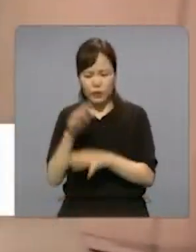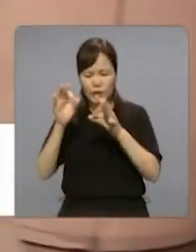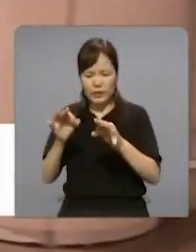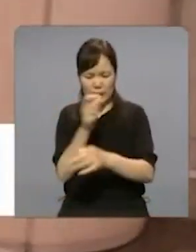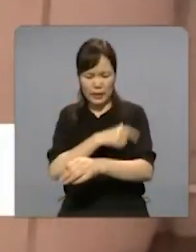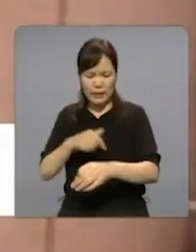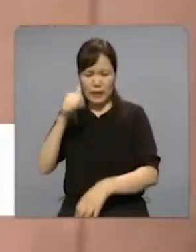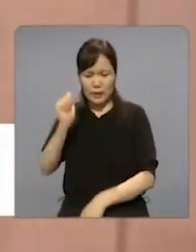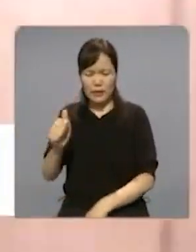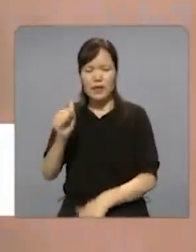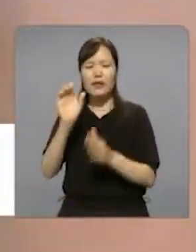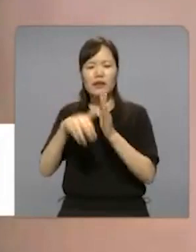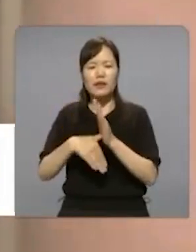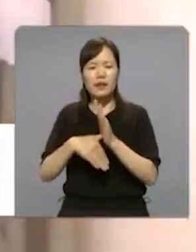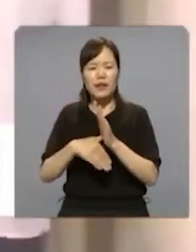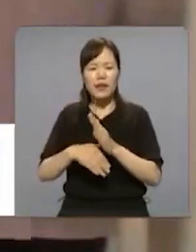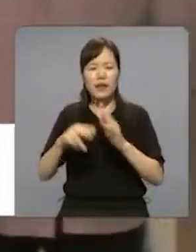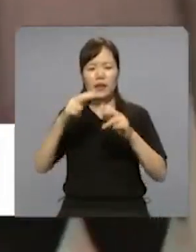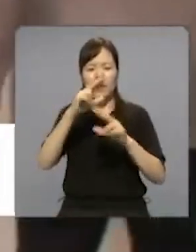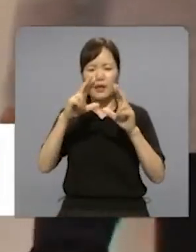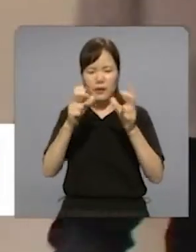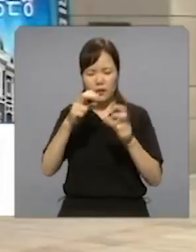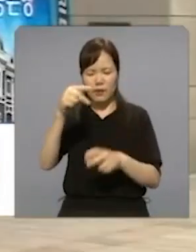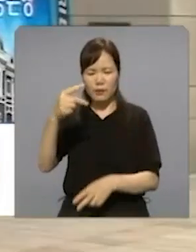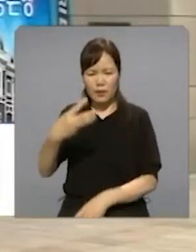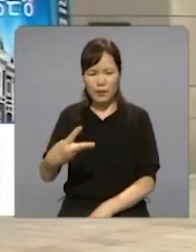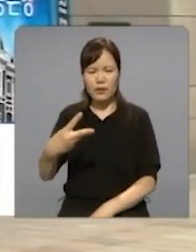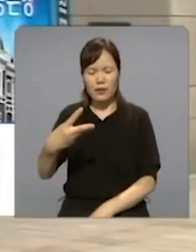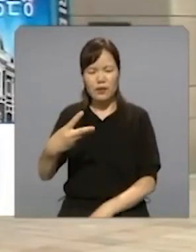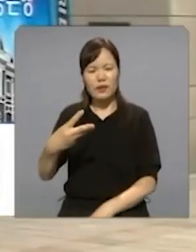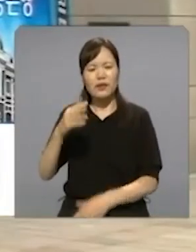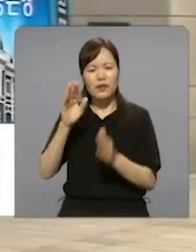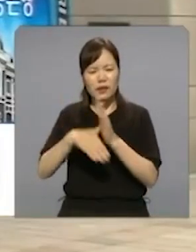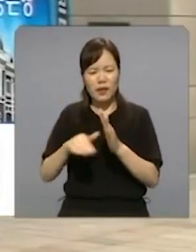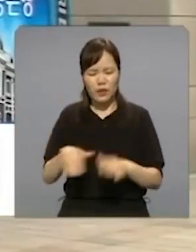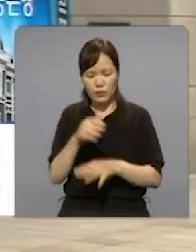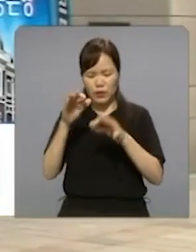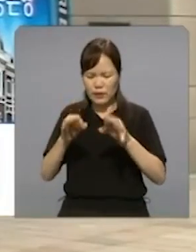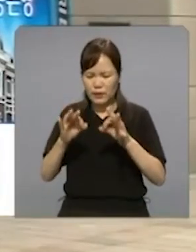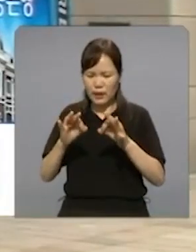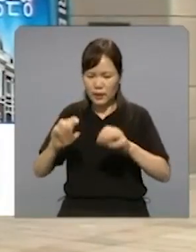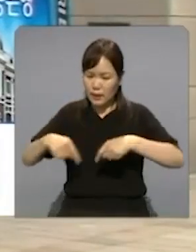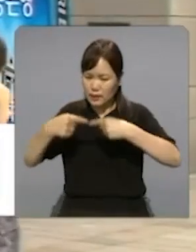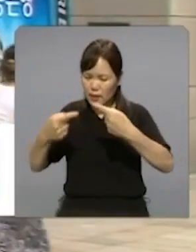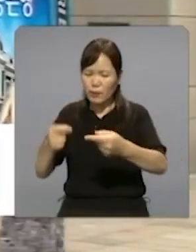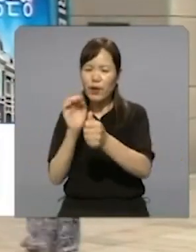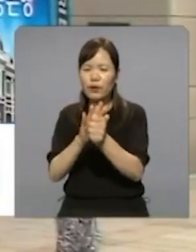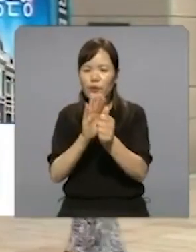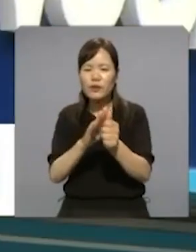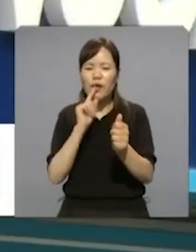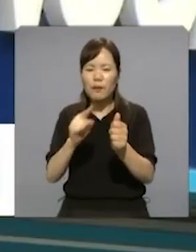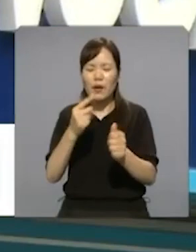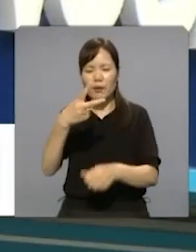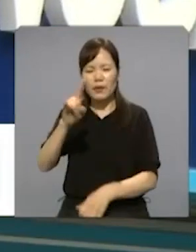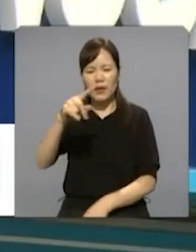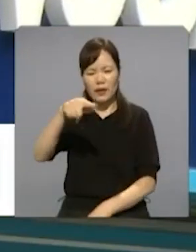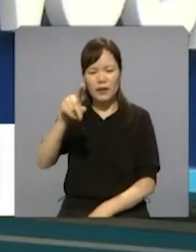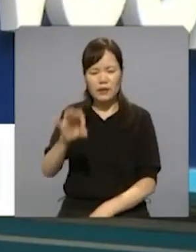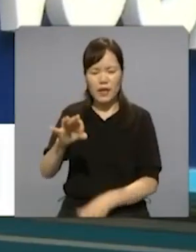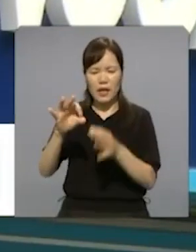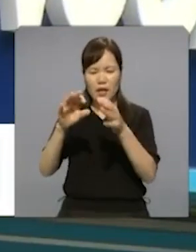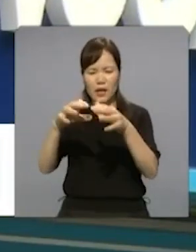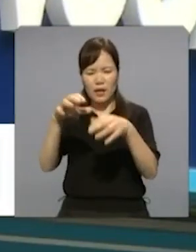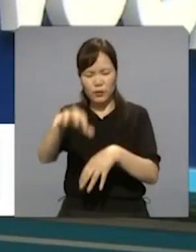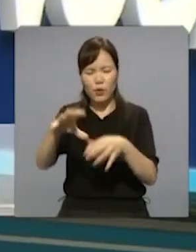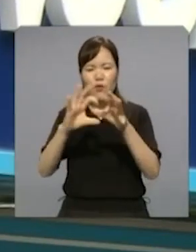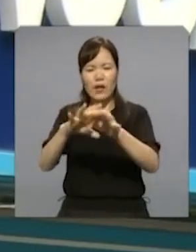이사회 의장일 때 성남의들 컨소시엄에 우리은행이 지분 투자자로 참여하게 해주겠다며 대장동 일당으로부터